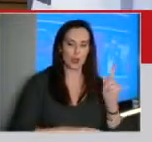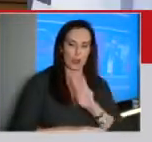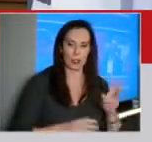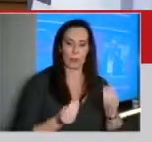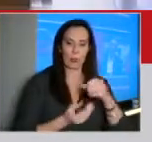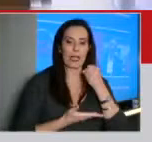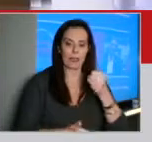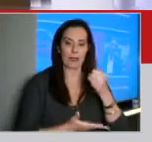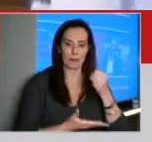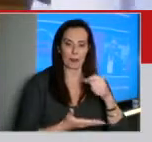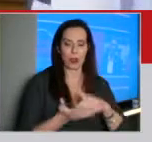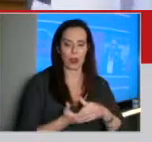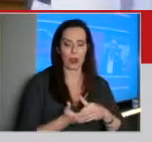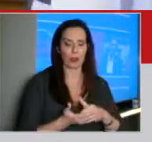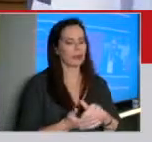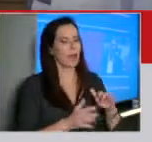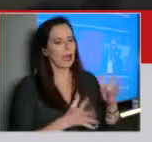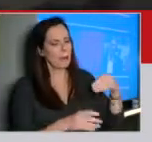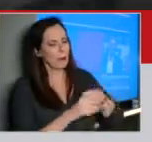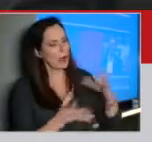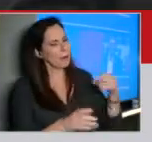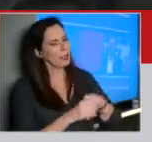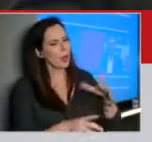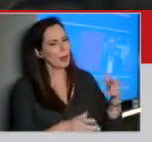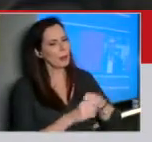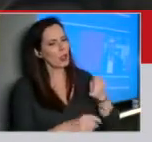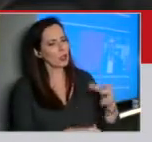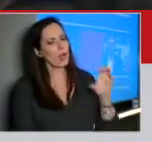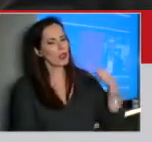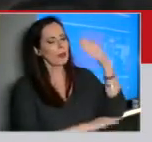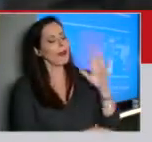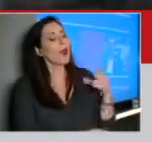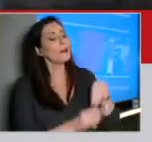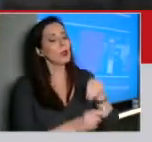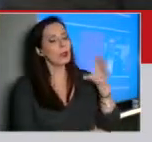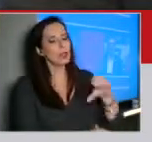פלוס תקציבים תוספתיים שאנחנו מאמינים לטובת עולם התשתיות. כמה מתוך אני רוצה להגיד יותר המדינה. מזה.